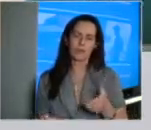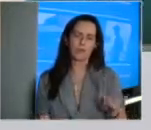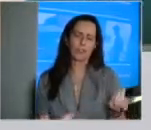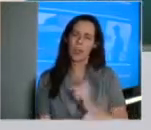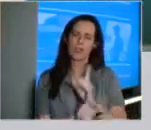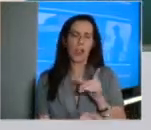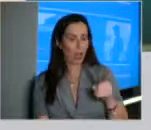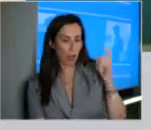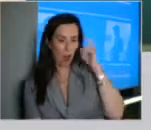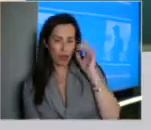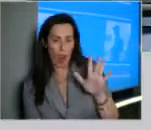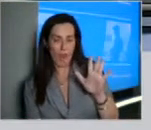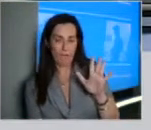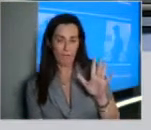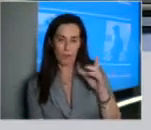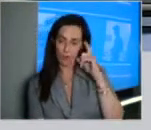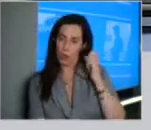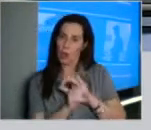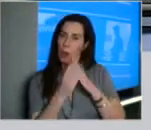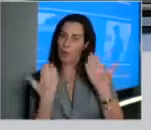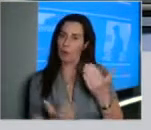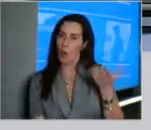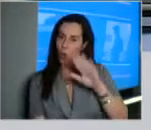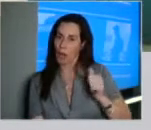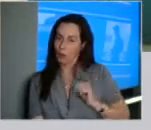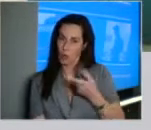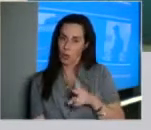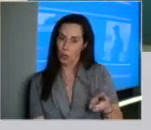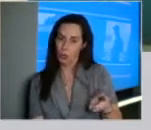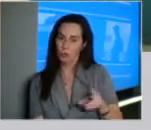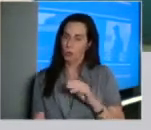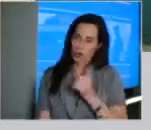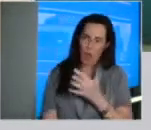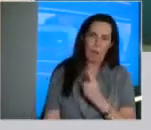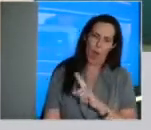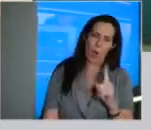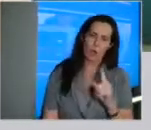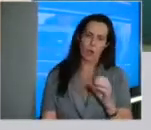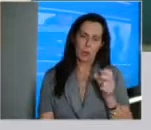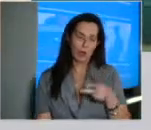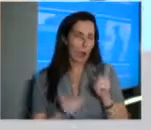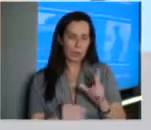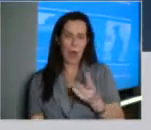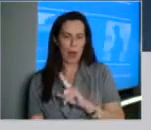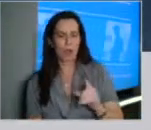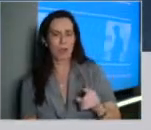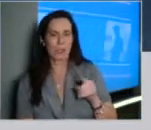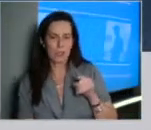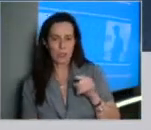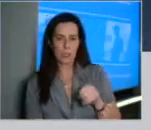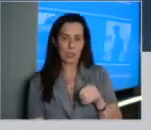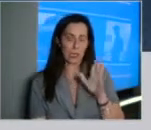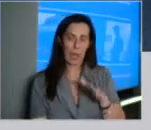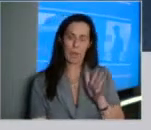כאילו... אתה חושב או שוקל לעשות אלבומים לחללים נוספים? כן, למה לא? אם יהיה לי אופציה, למה לא? שמע, תמיר, זה